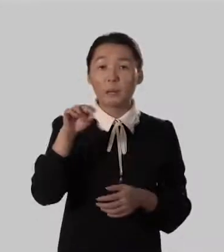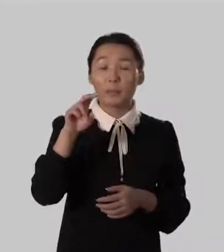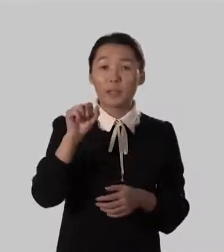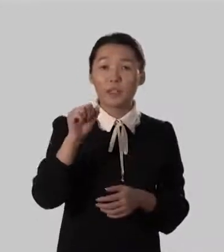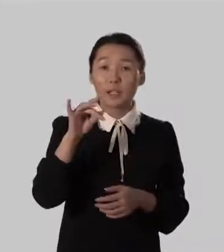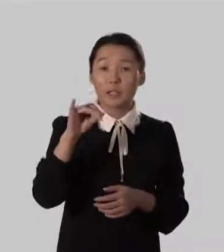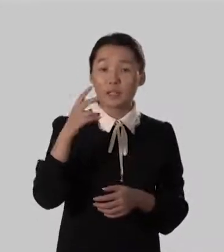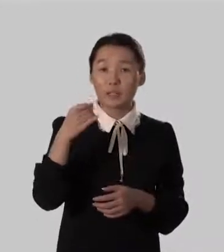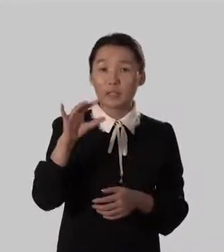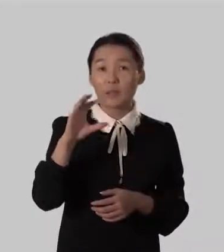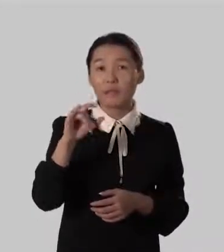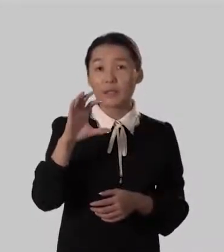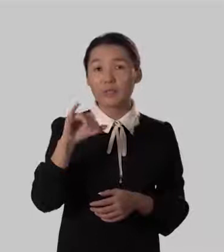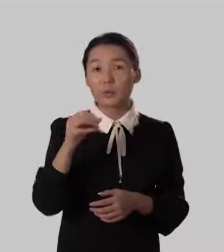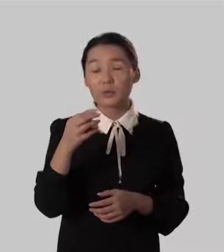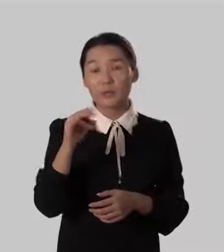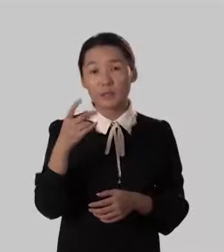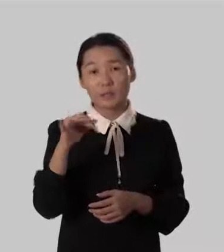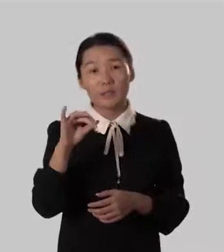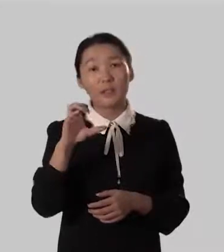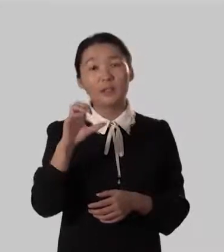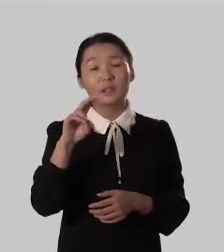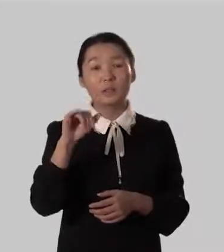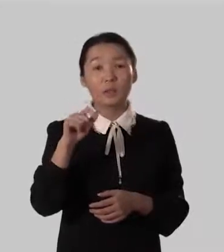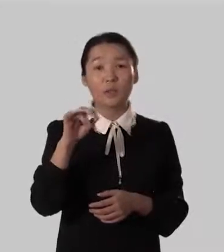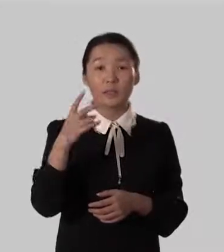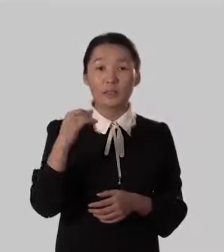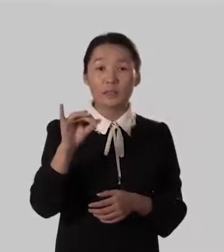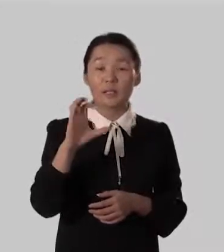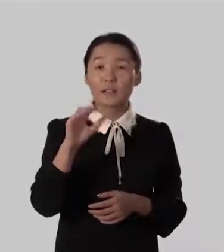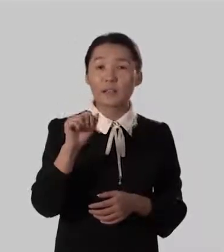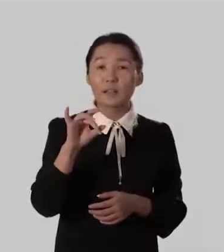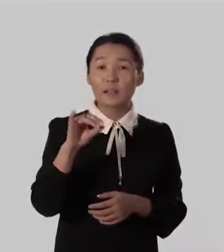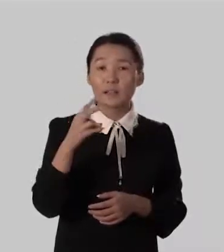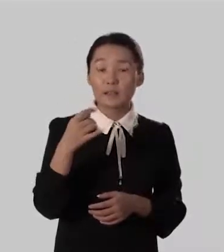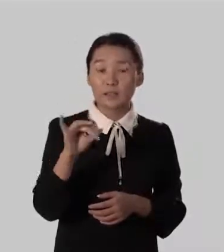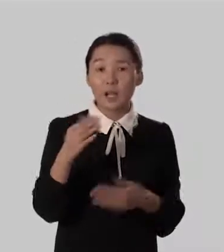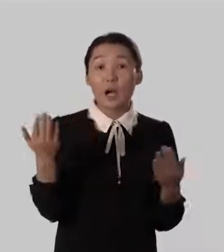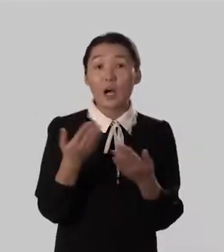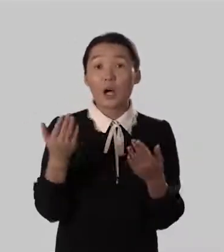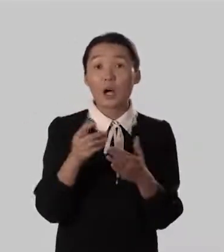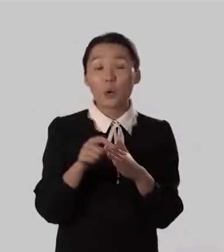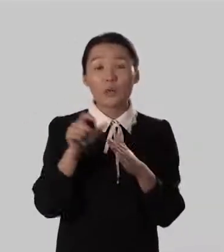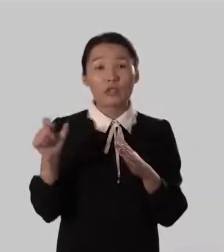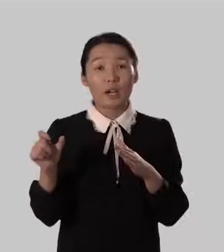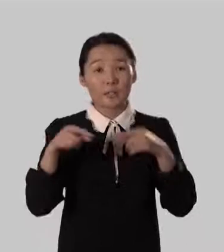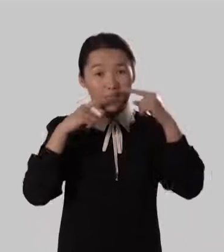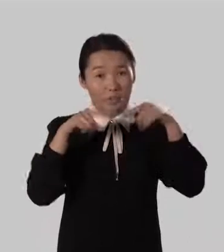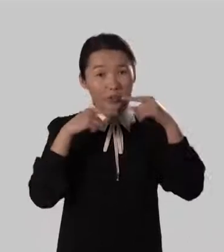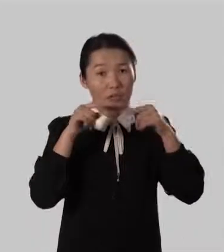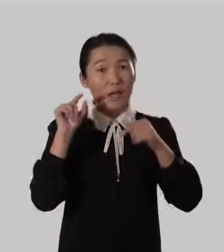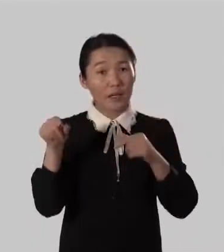поджаренный высушенный испуганный сваренный какой частью речи